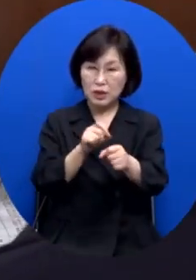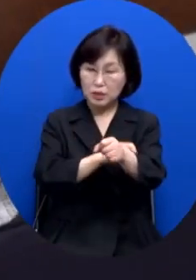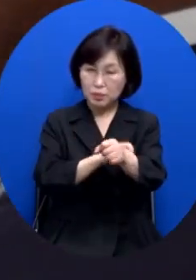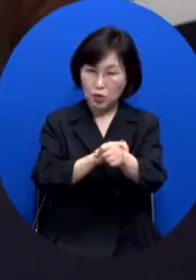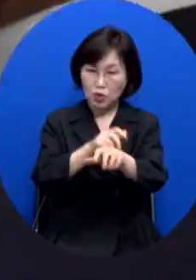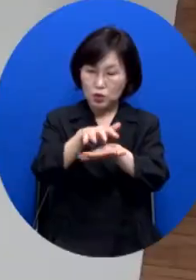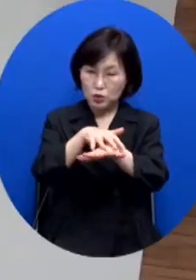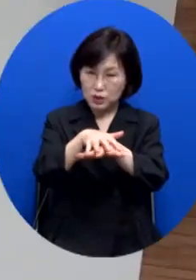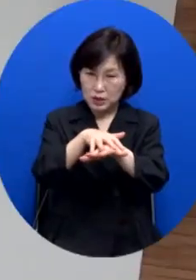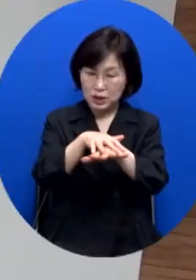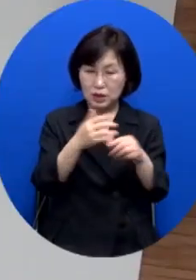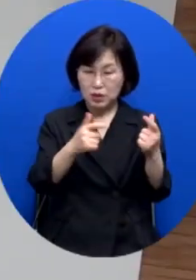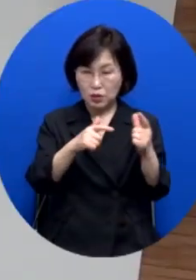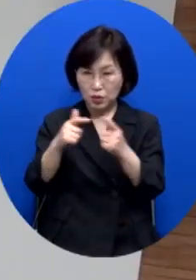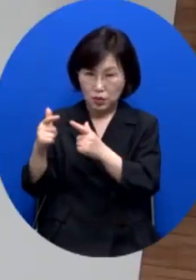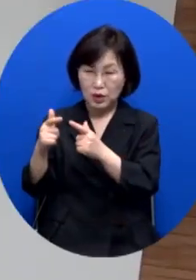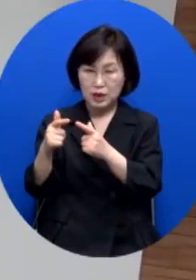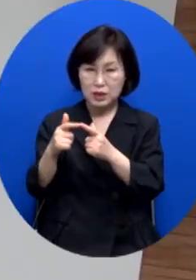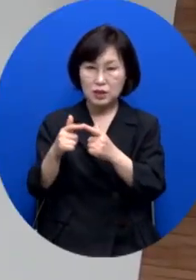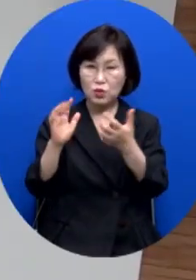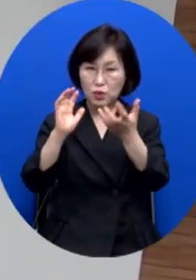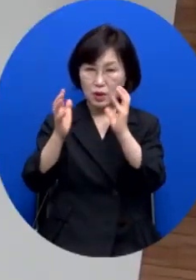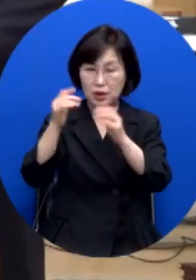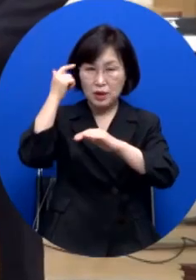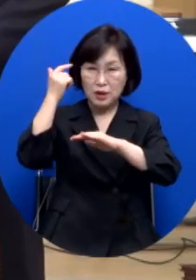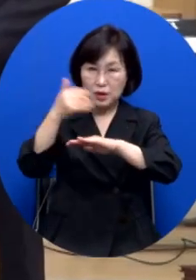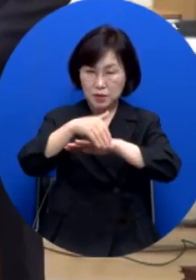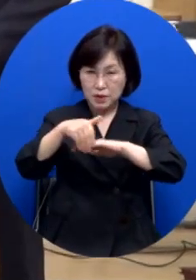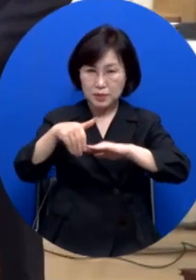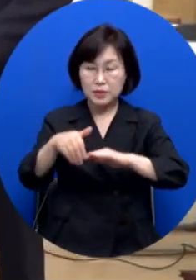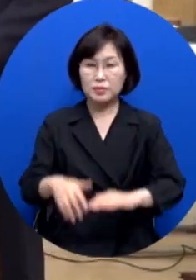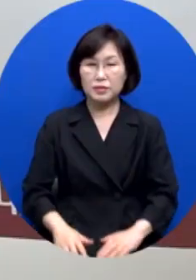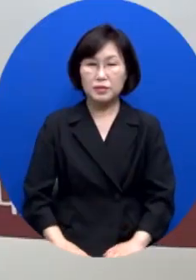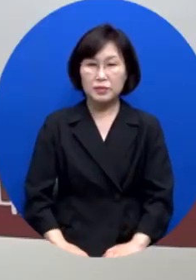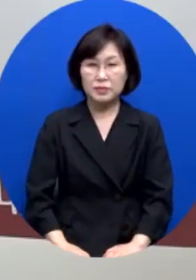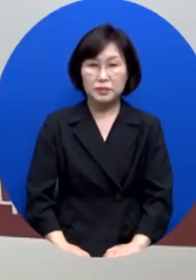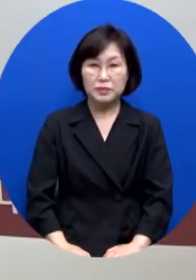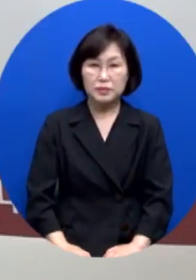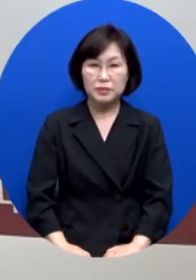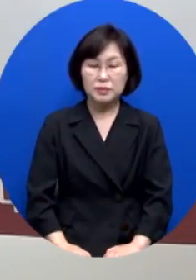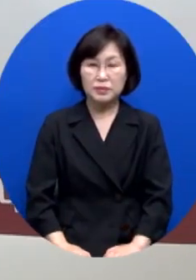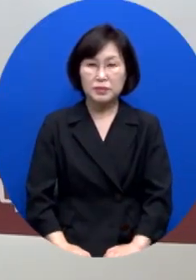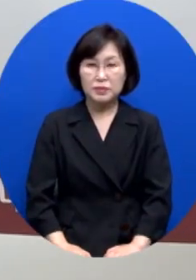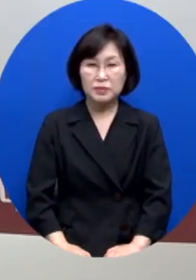조직 관련 청원 등 건의안들을 다룰 예정입니다. CTS 뉴스 최대진입니다.